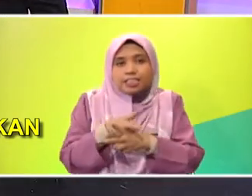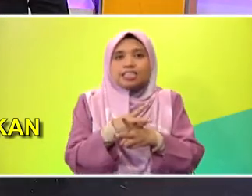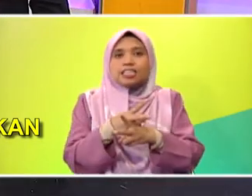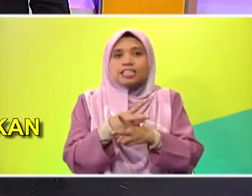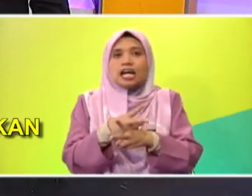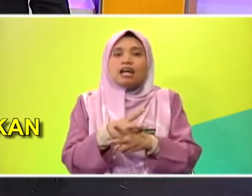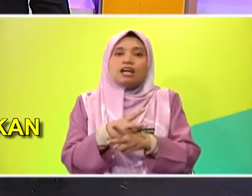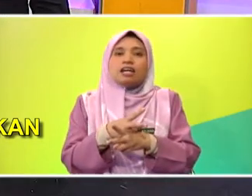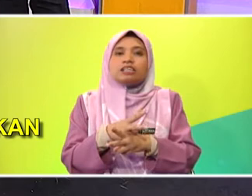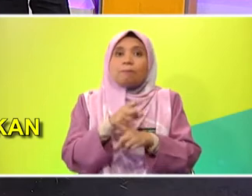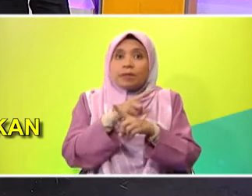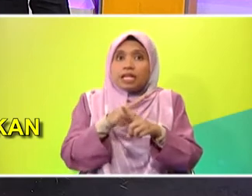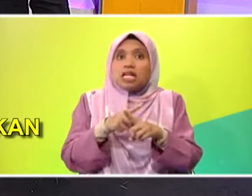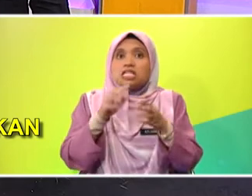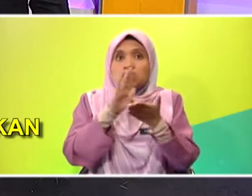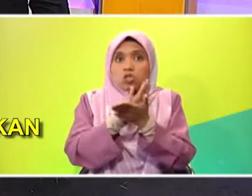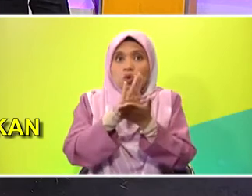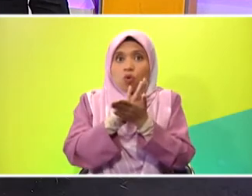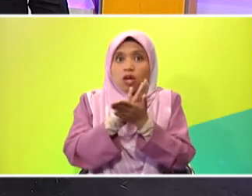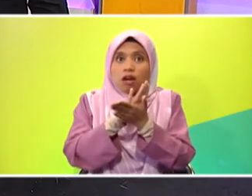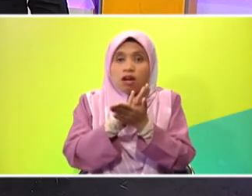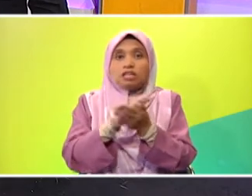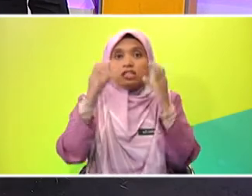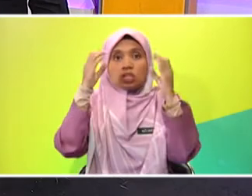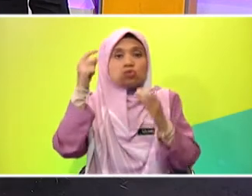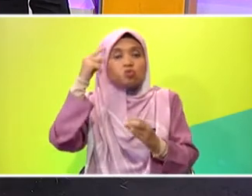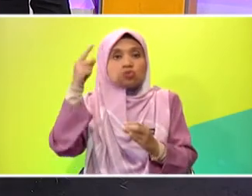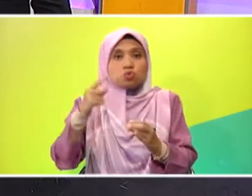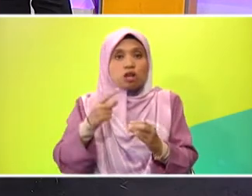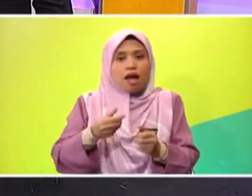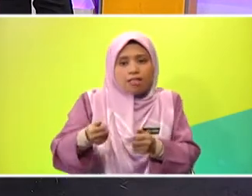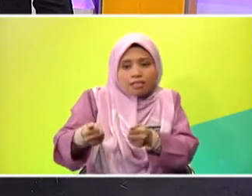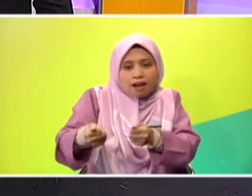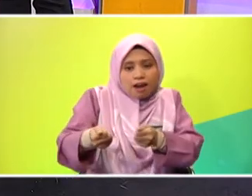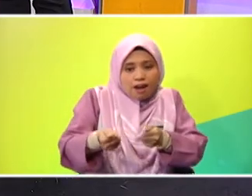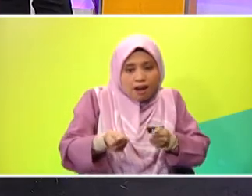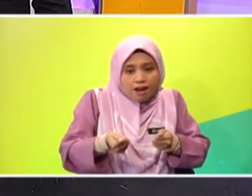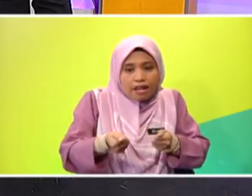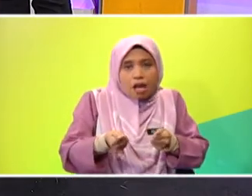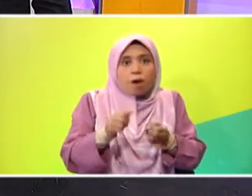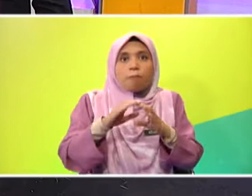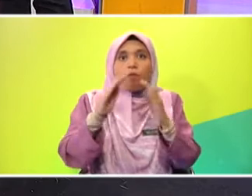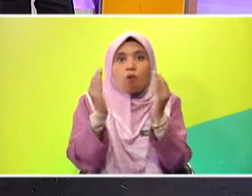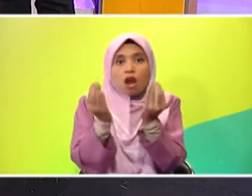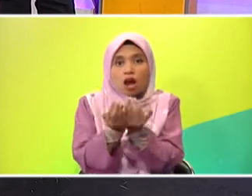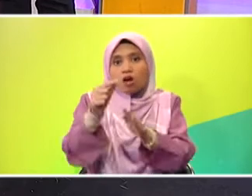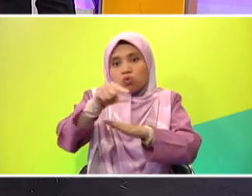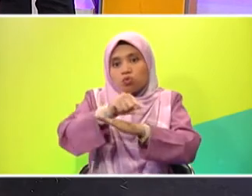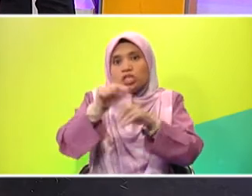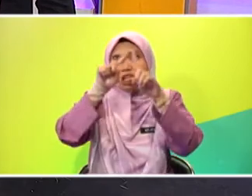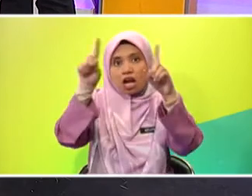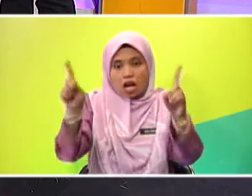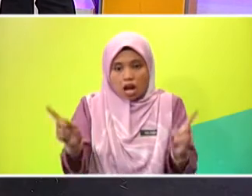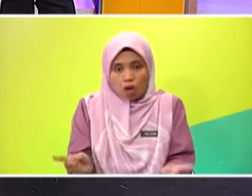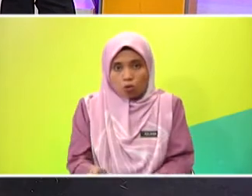acaranya elah acara menarik bola menggunakan gelo sangat menarik semua murid-murid